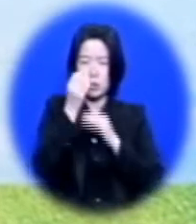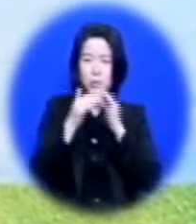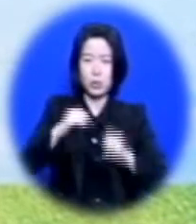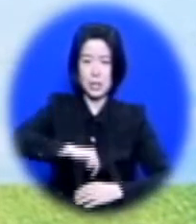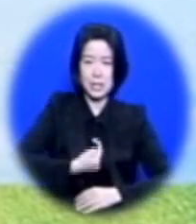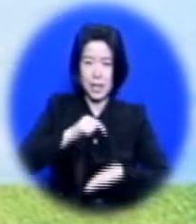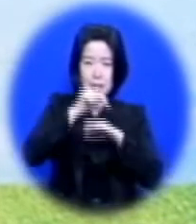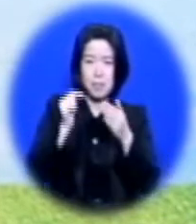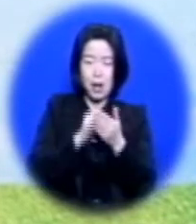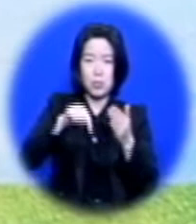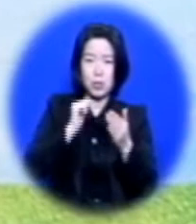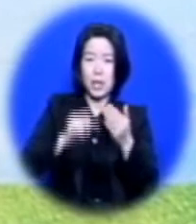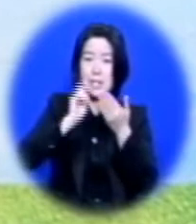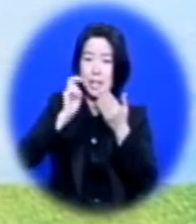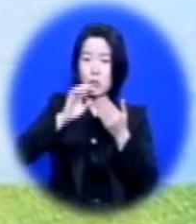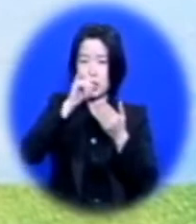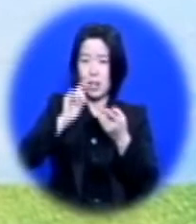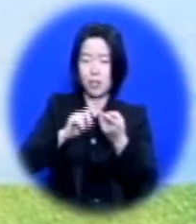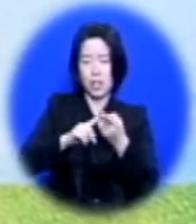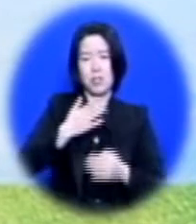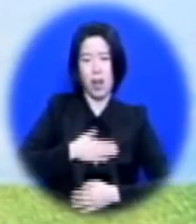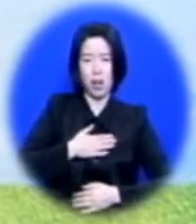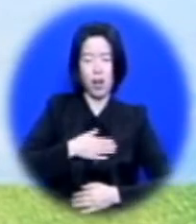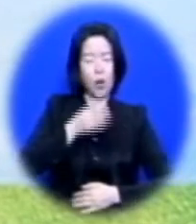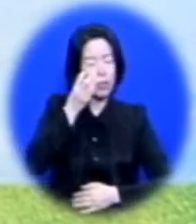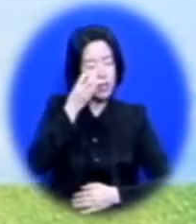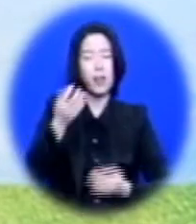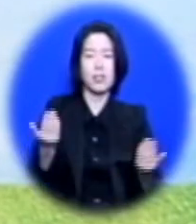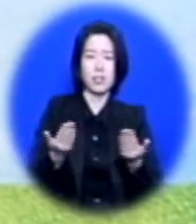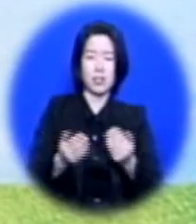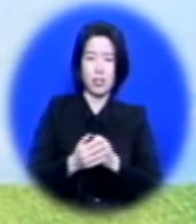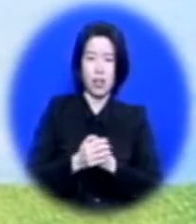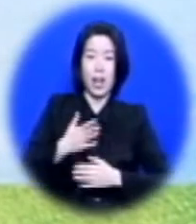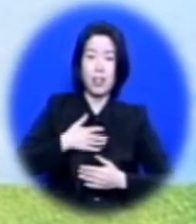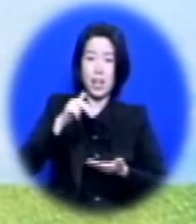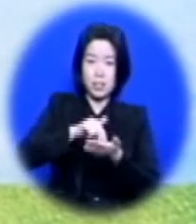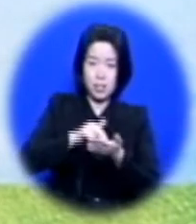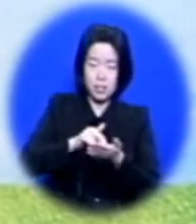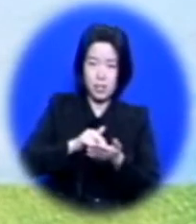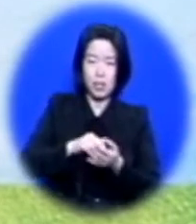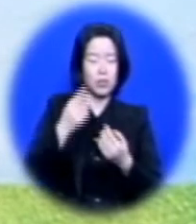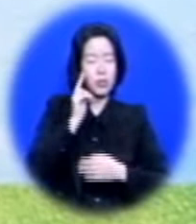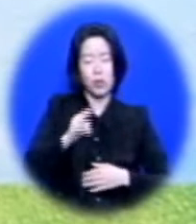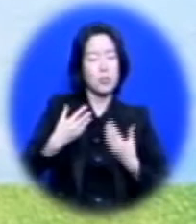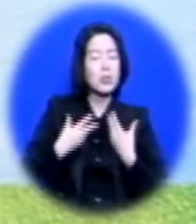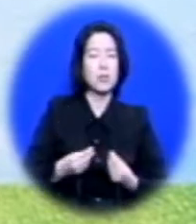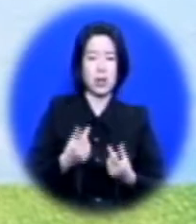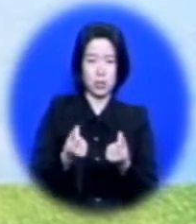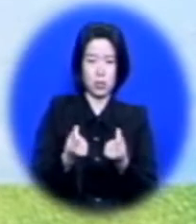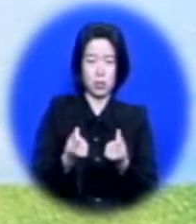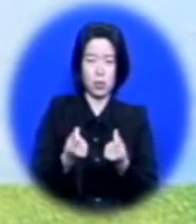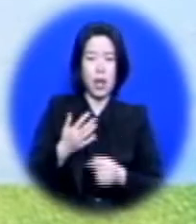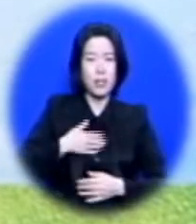마음속에 찬송이 있다는걸 알게됩니다 희한한 일이지 내 처지는 너무 절망 스럽고 내 삶은 너무